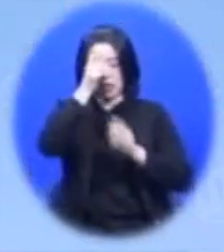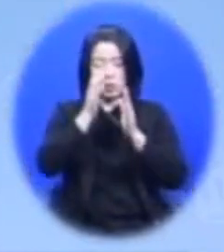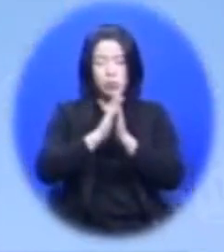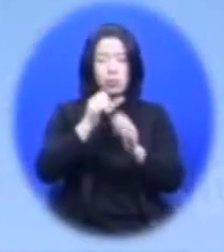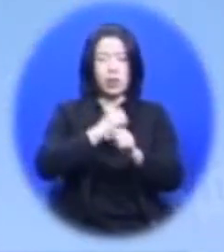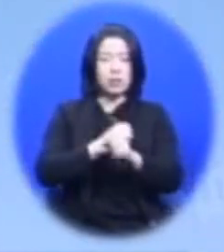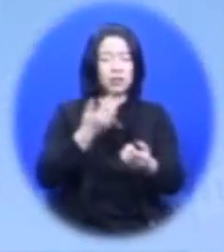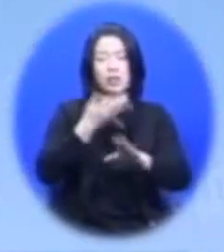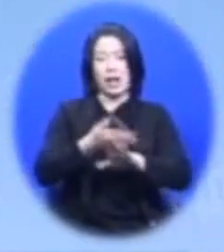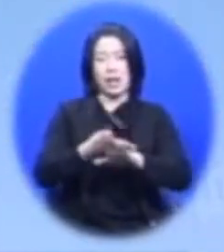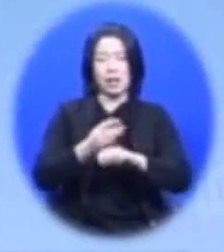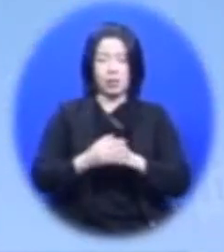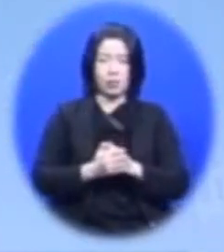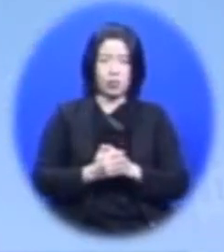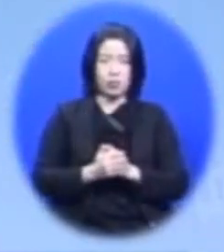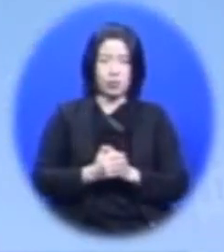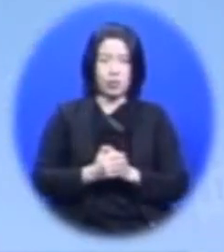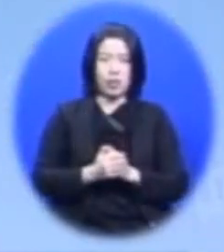아십니까?